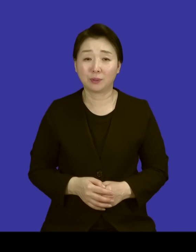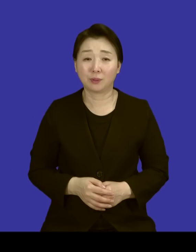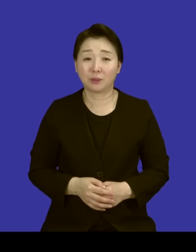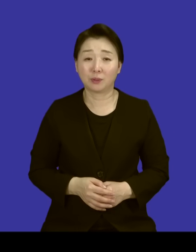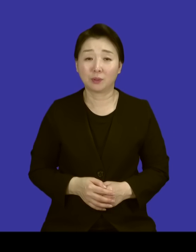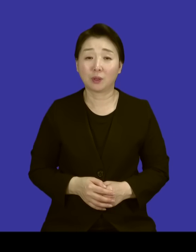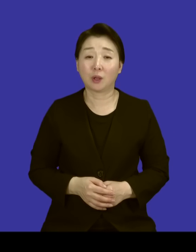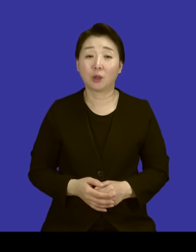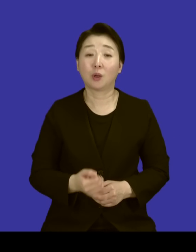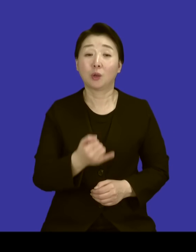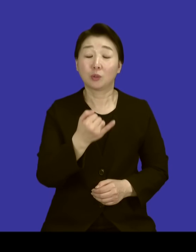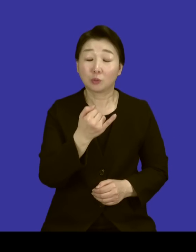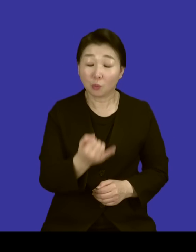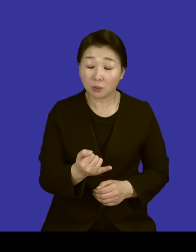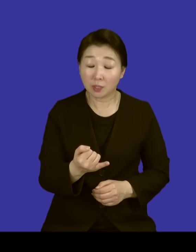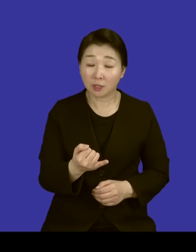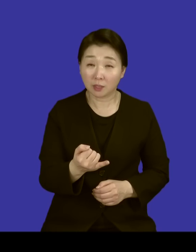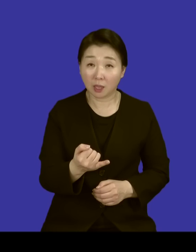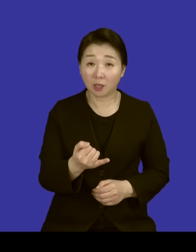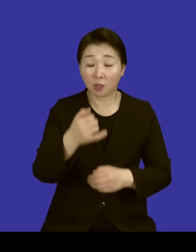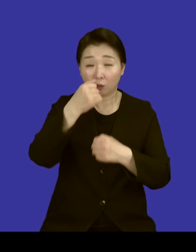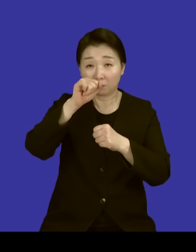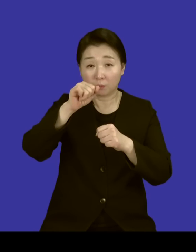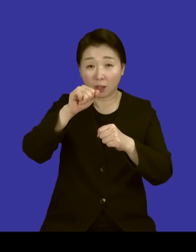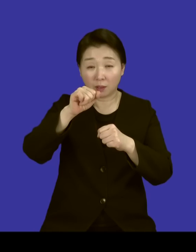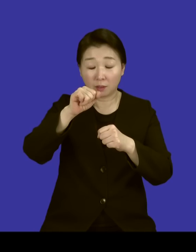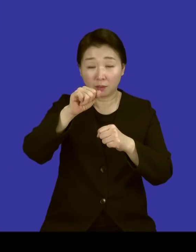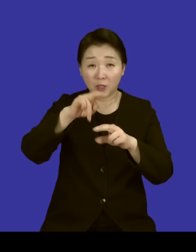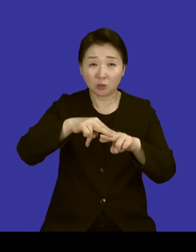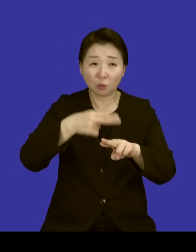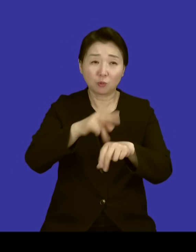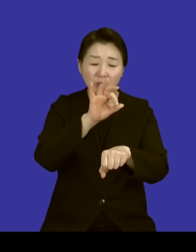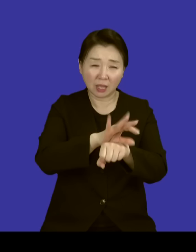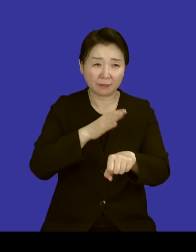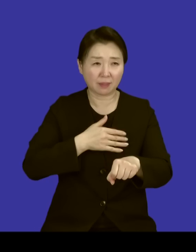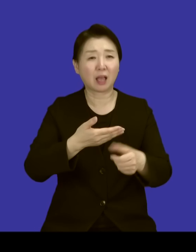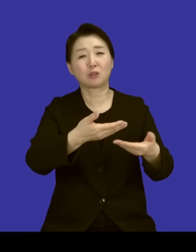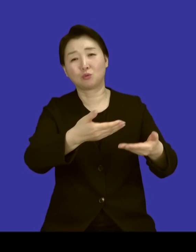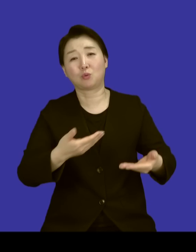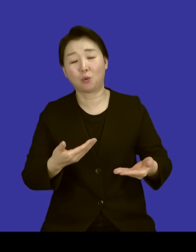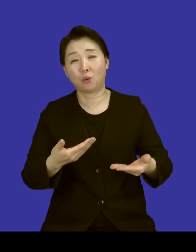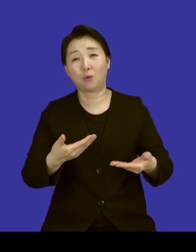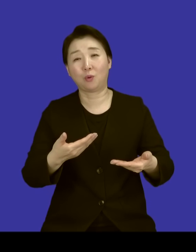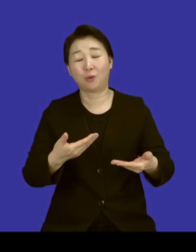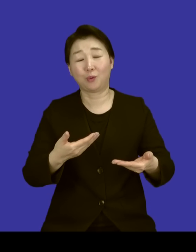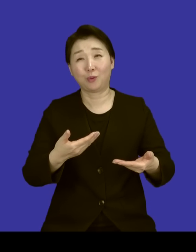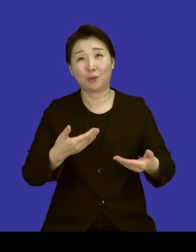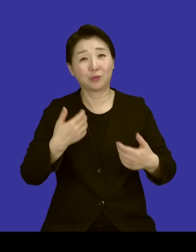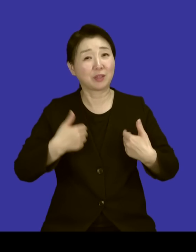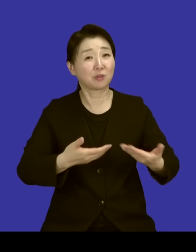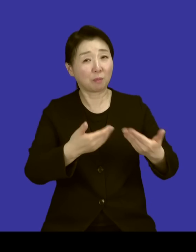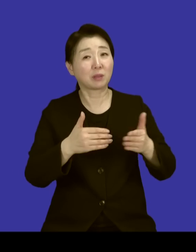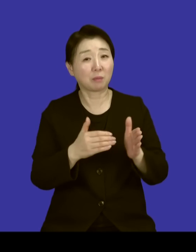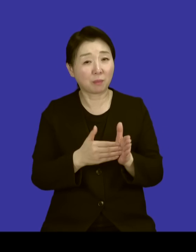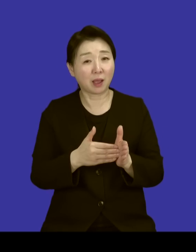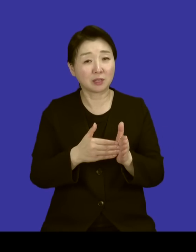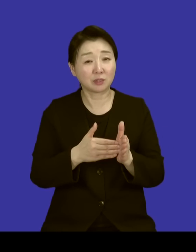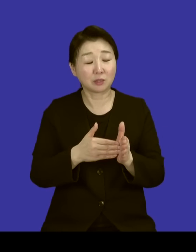샀던 옷을 신발을 제게 선물해도 되겠냐 물으시길래 제가 기꺼이 받았죠. 예. 이거 아직도 신고 있고 일할 때도 있고.